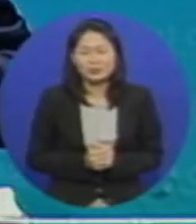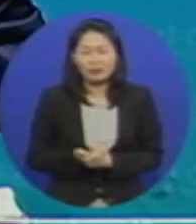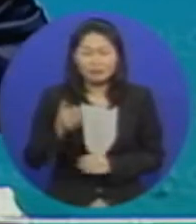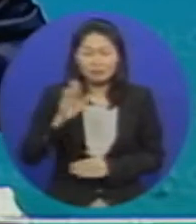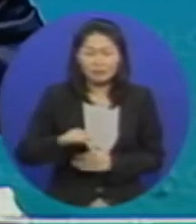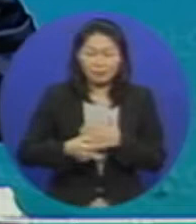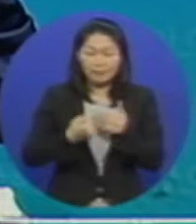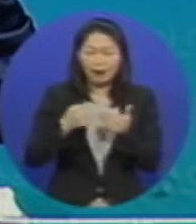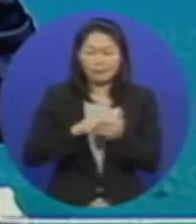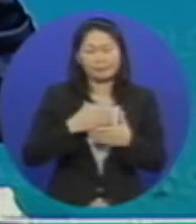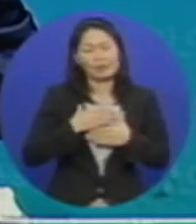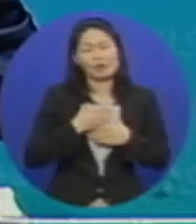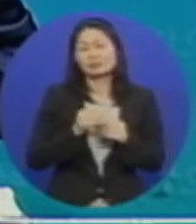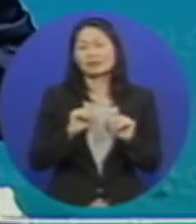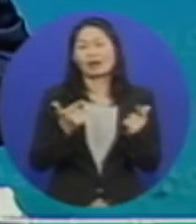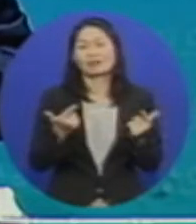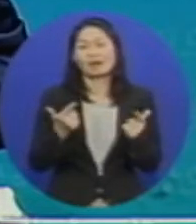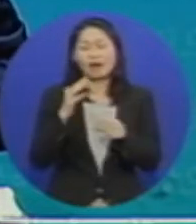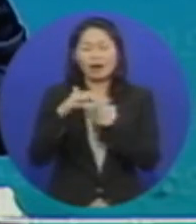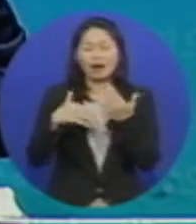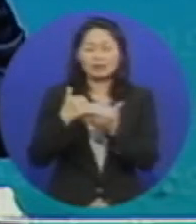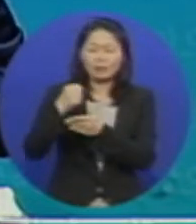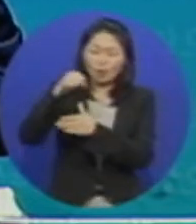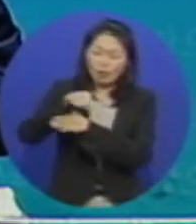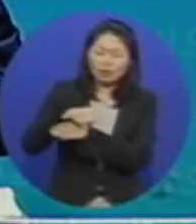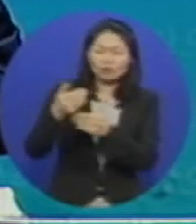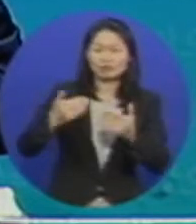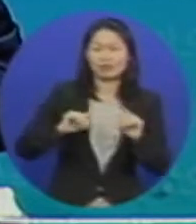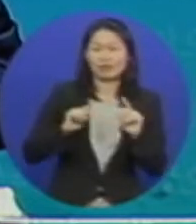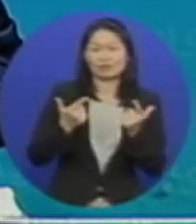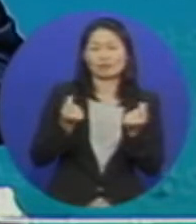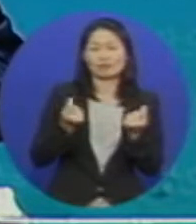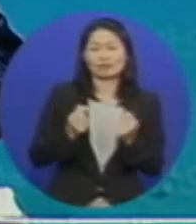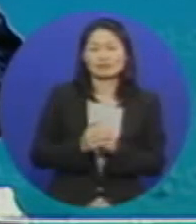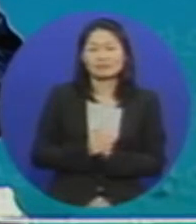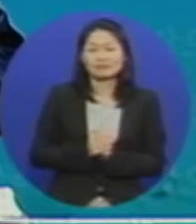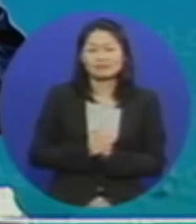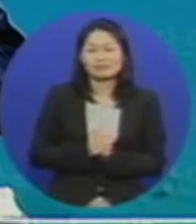그런데 마음이 편하지가 않아요 하나님께서 허락하는 것 같지가 않아요